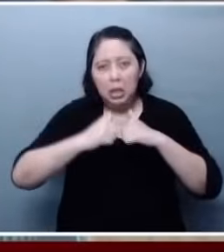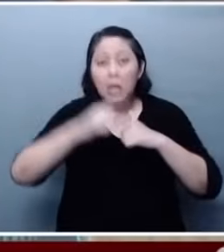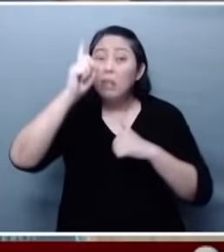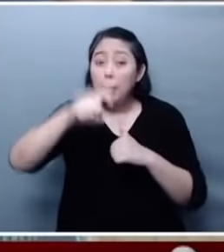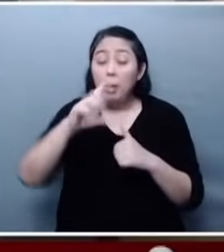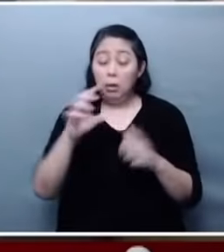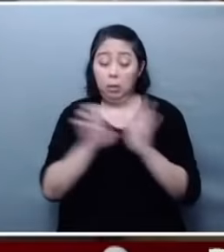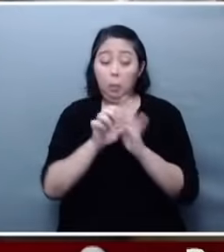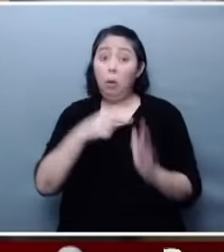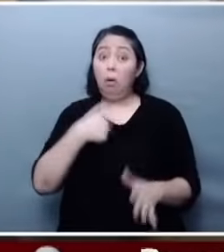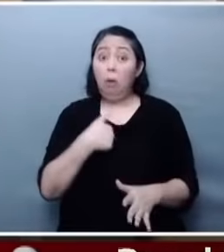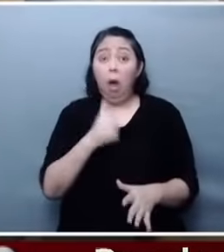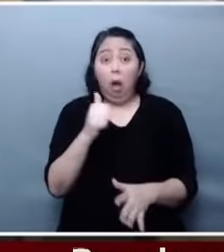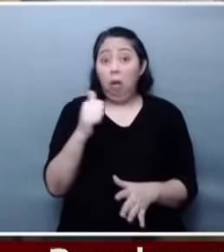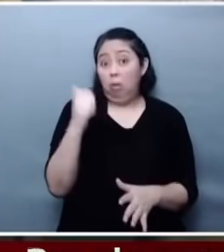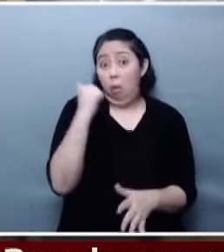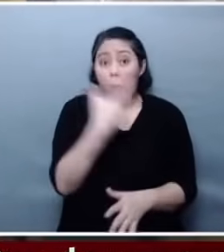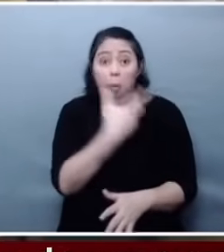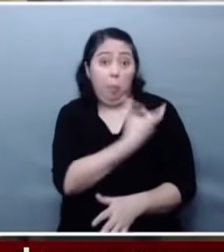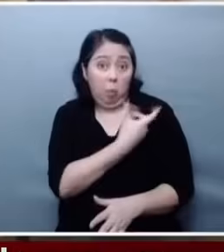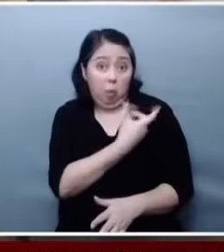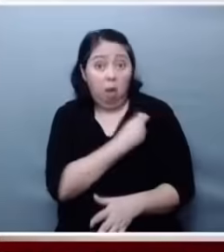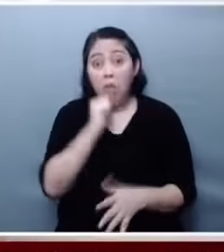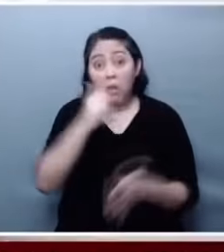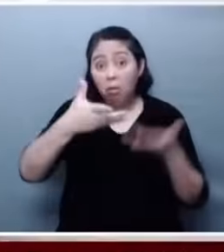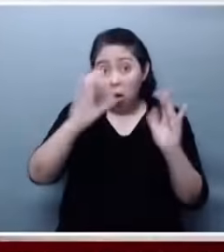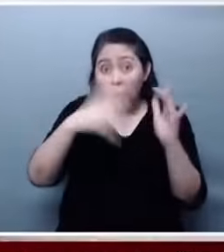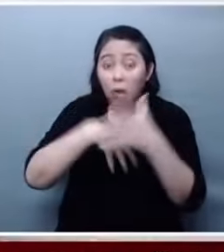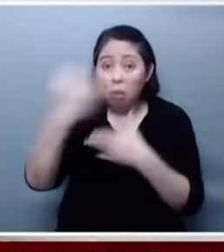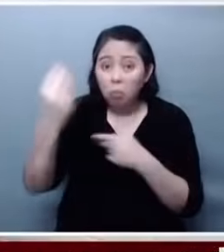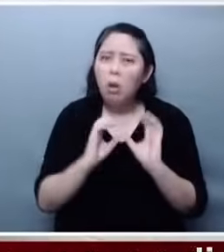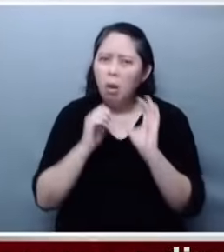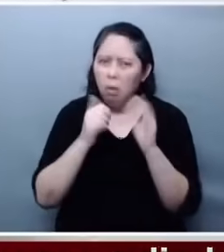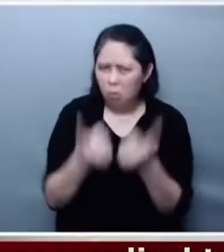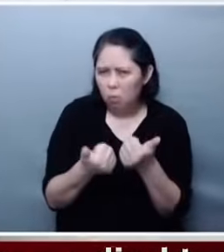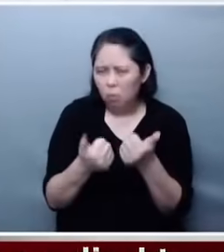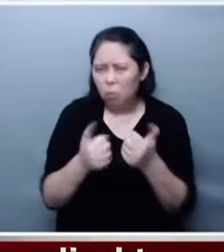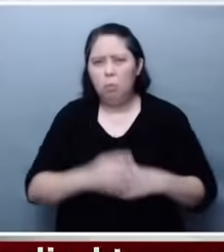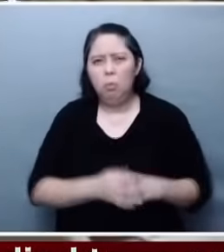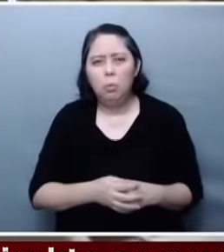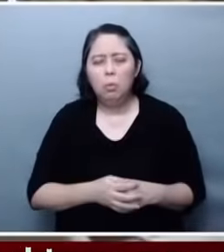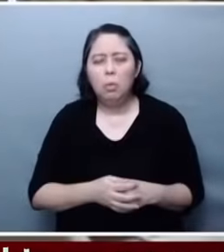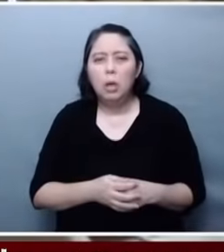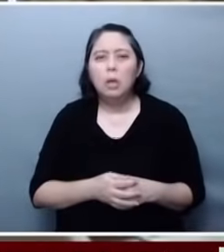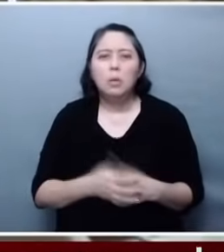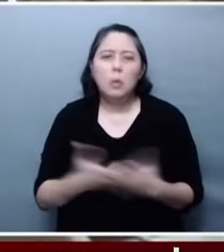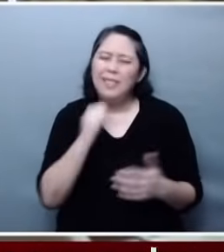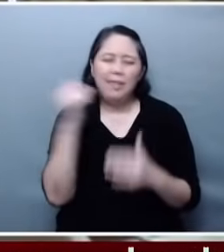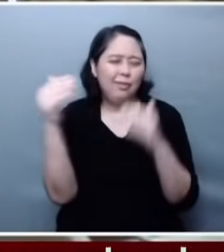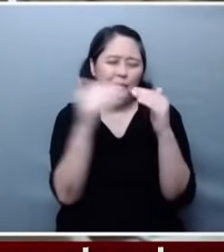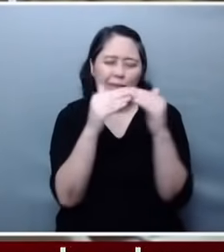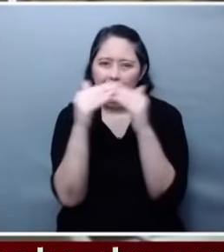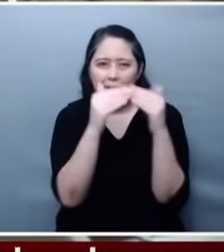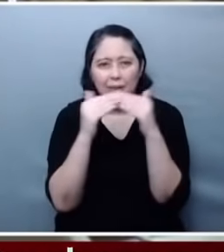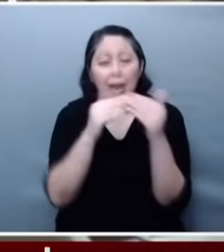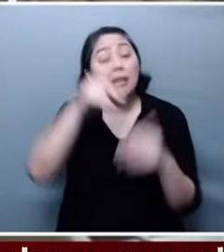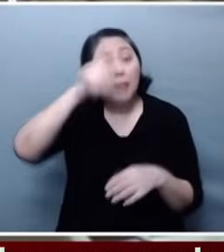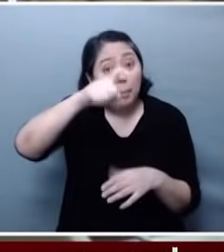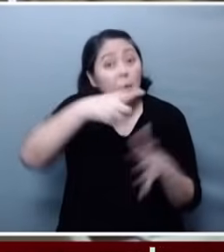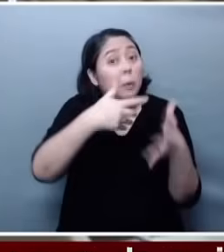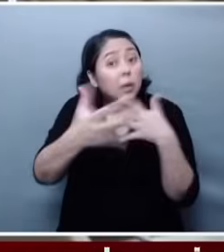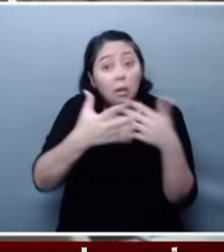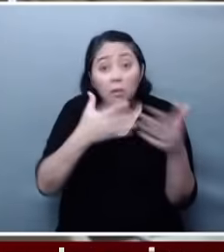magagawa. Tapos hindi sila makakalabas. Hindi po per yun. Kailangan kahit hindi